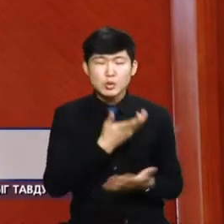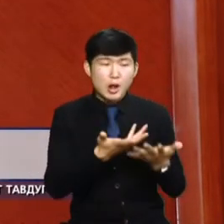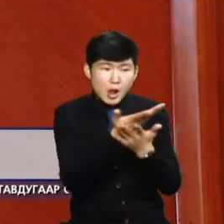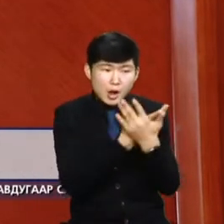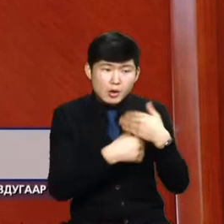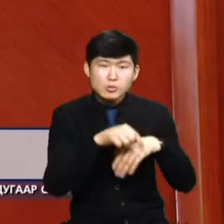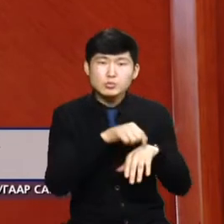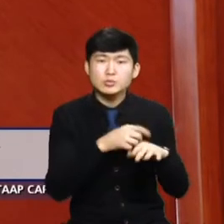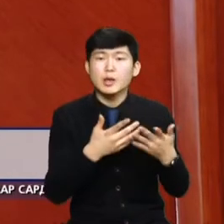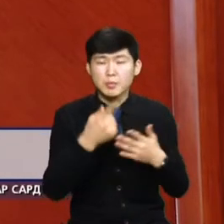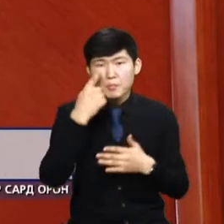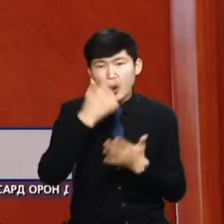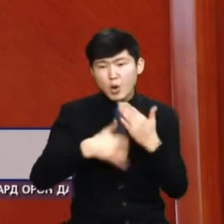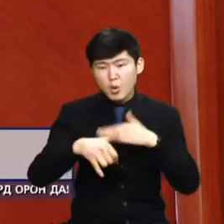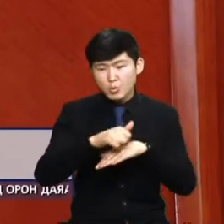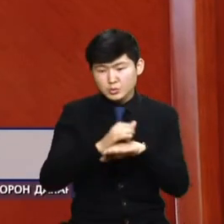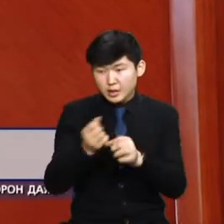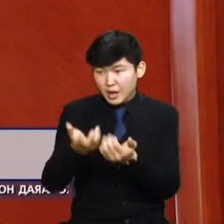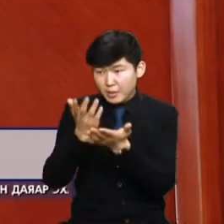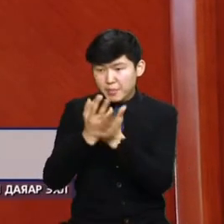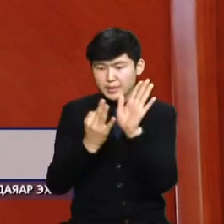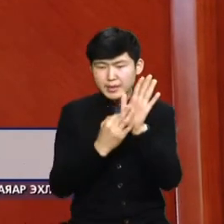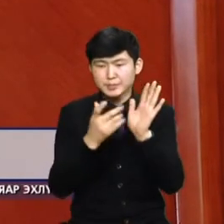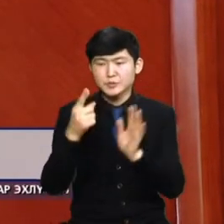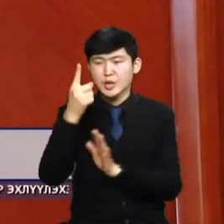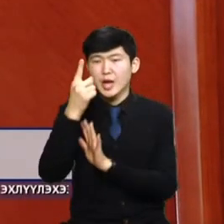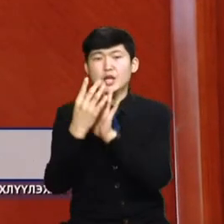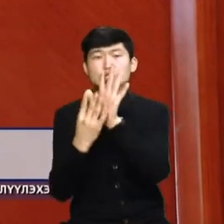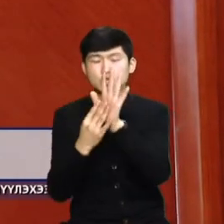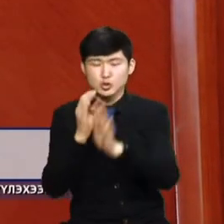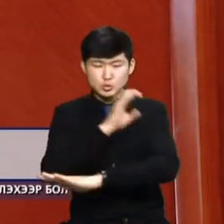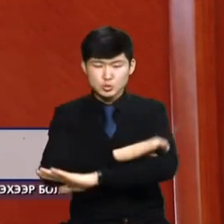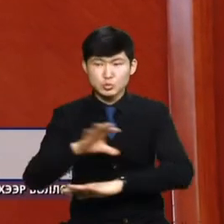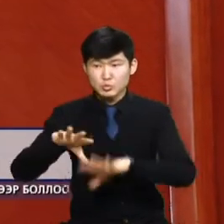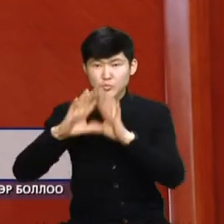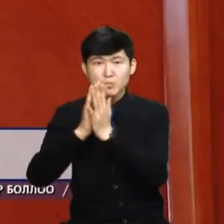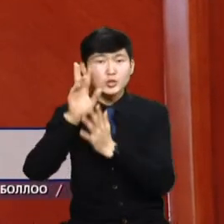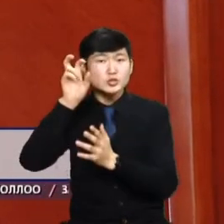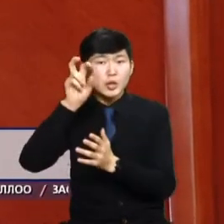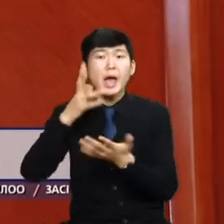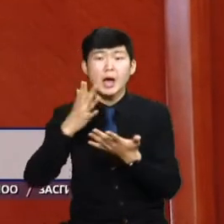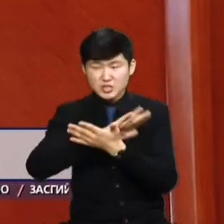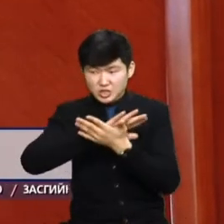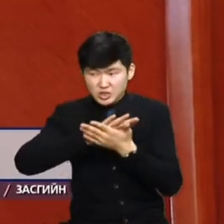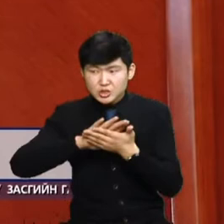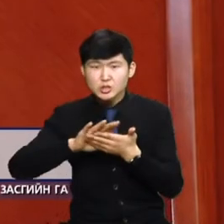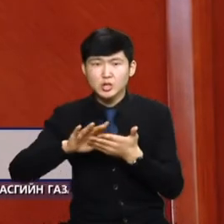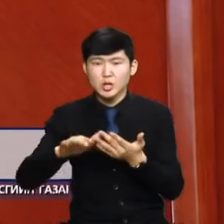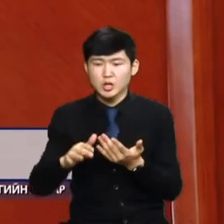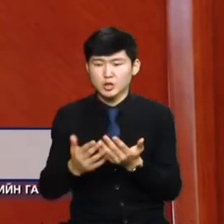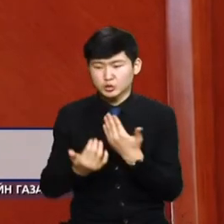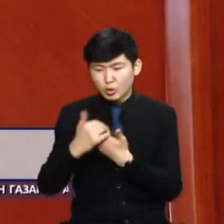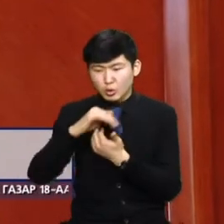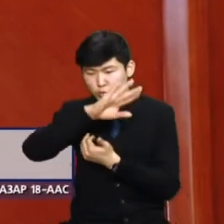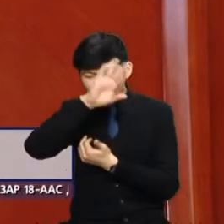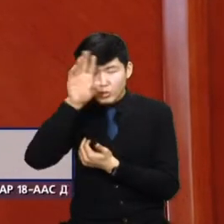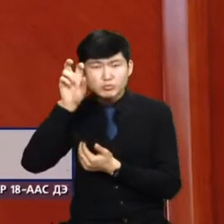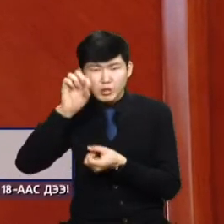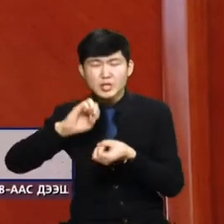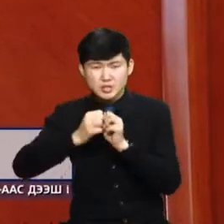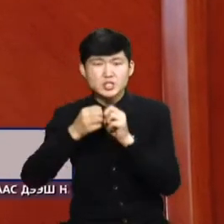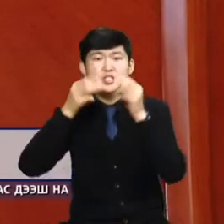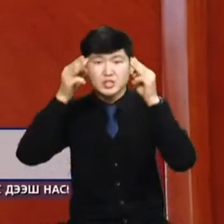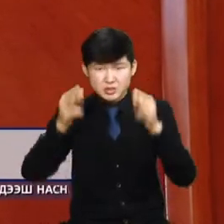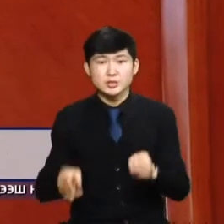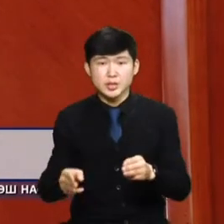үед Монгол улсын хэмжээнд 819 одоо сургууль цэцэрлэгийн жорлон орчин үеийн одоо болсон дотор дулаан одоо жорлон болох